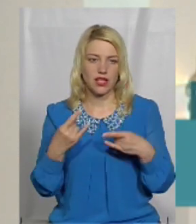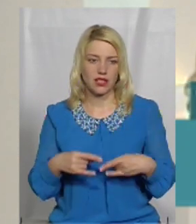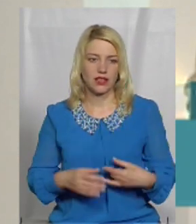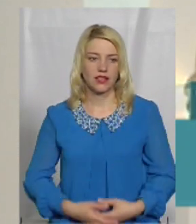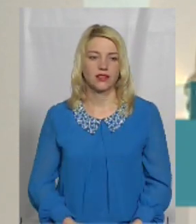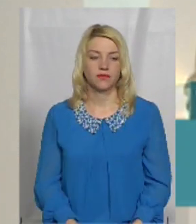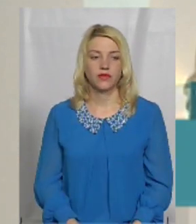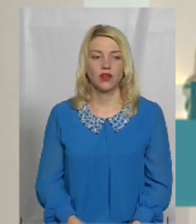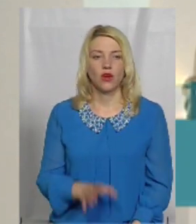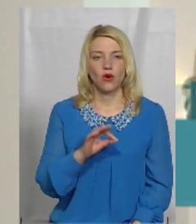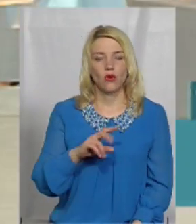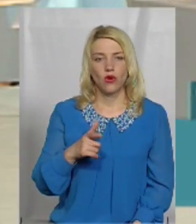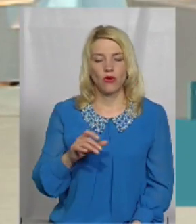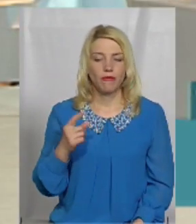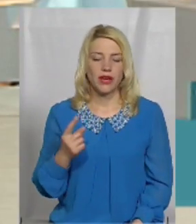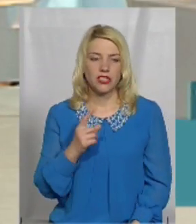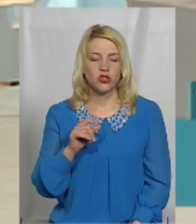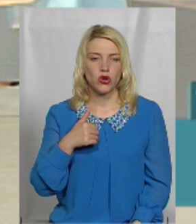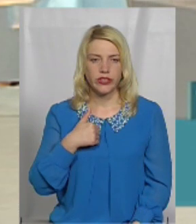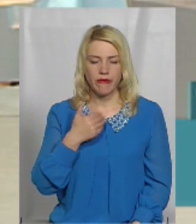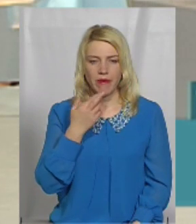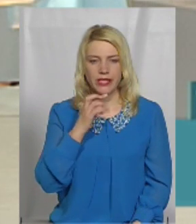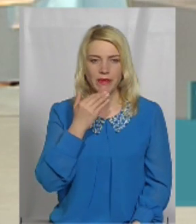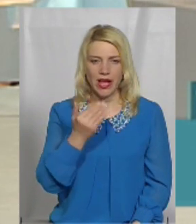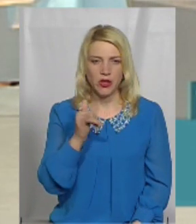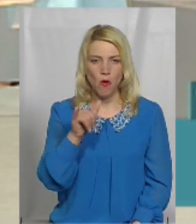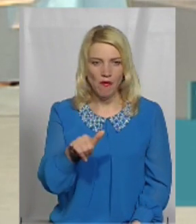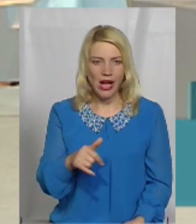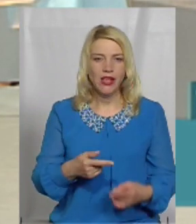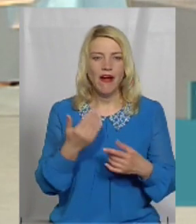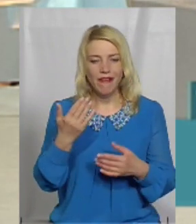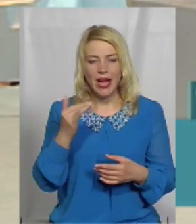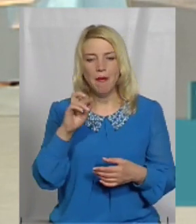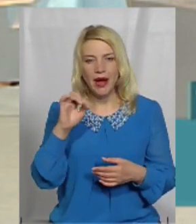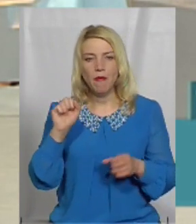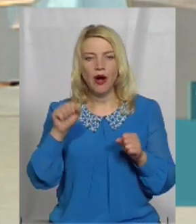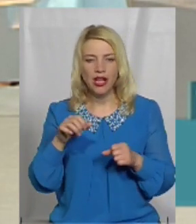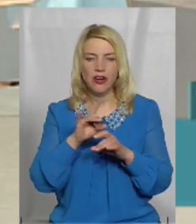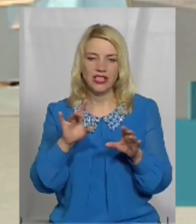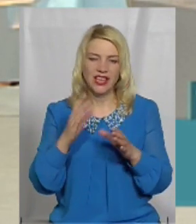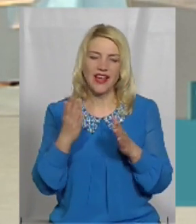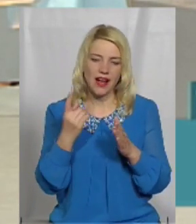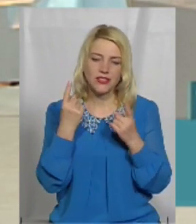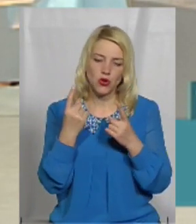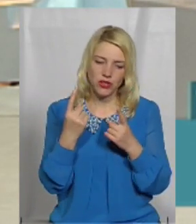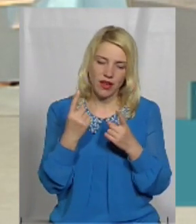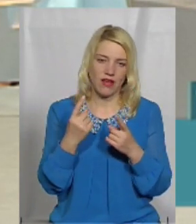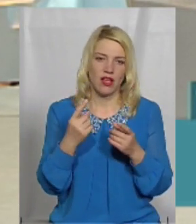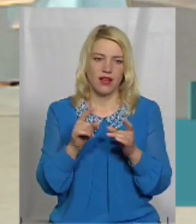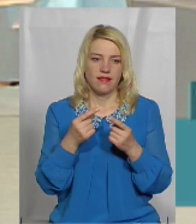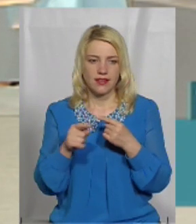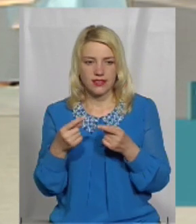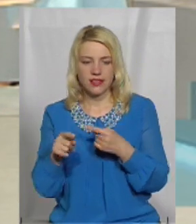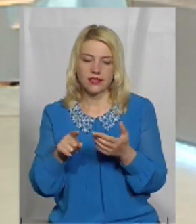екрані. Пані Ольго, перше, що я вас хотів запитати, ви могли би розказати, яка суттєва різниця між комунальною аптекою та